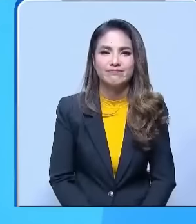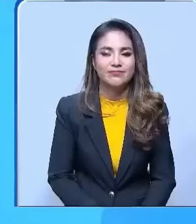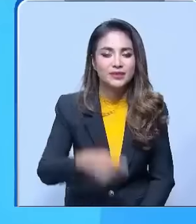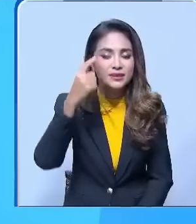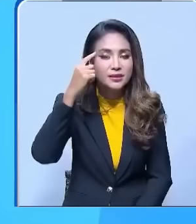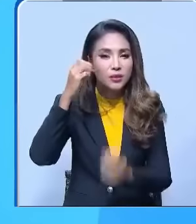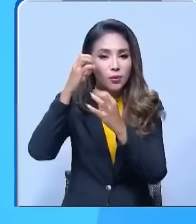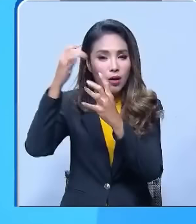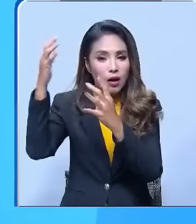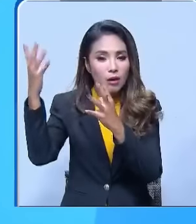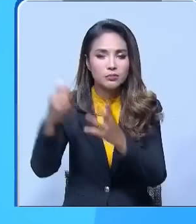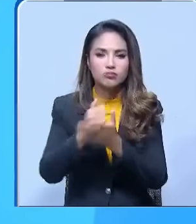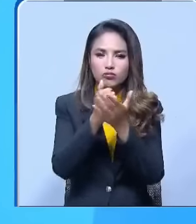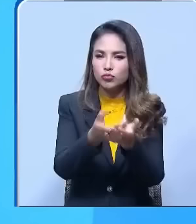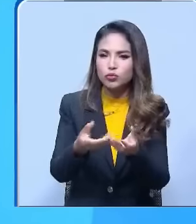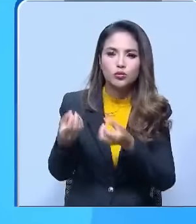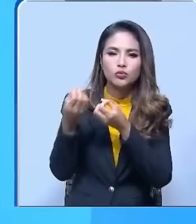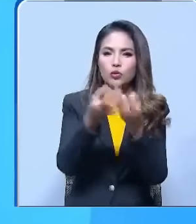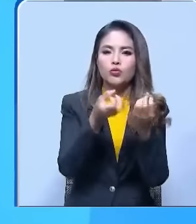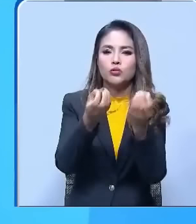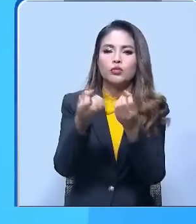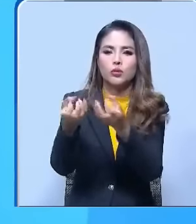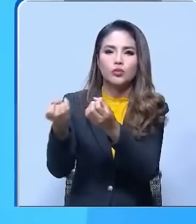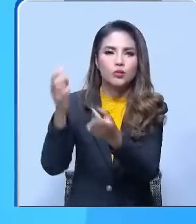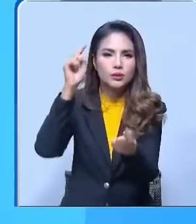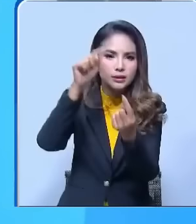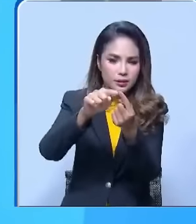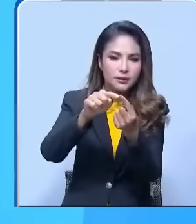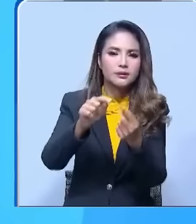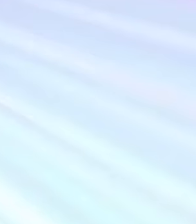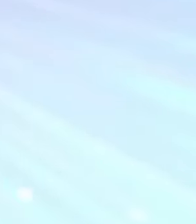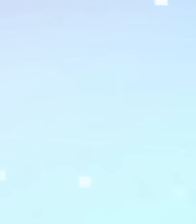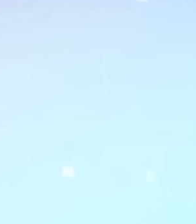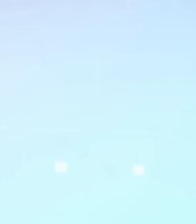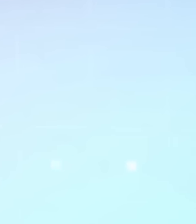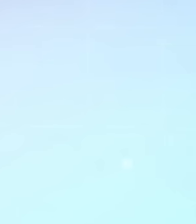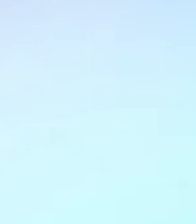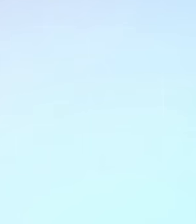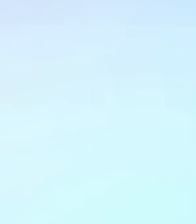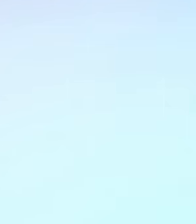ความช่วยเหลือจะถูกส่งตรงไปให้กับชาวบ้านที่ตอนนี้กำลังประสบภัยกันอยู่นะคะ ใช่